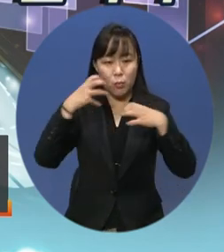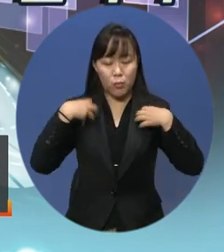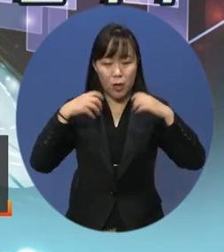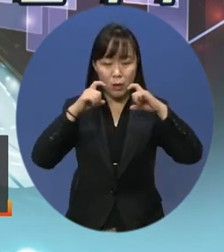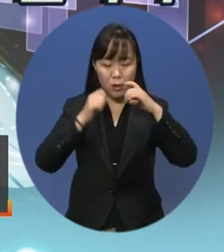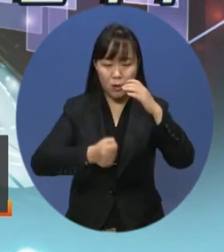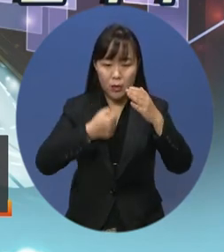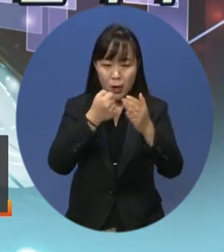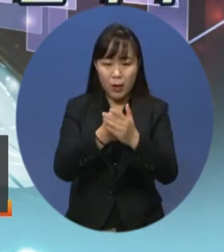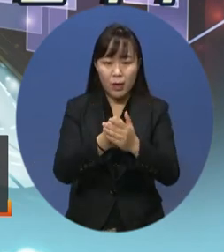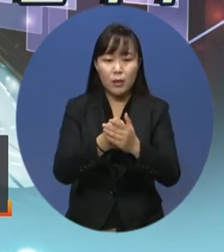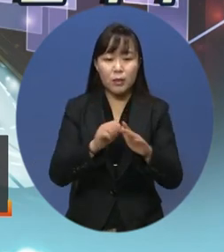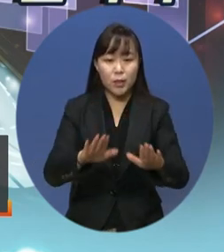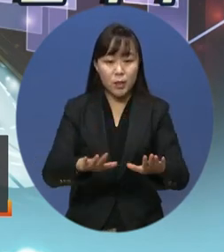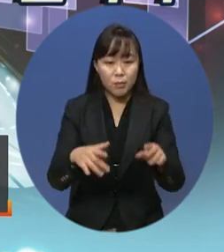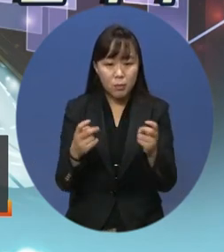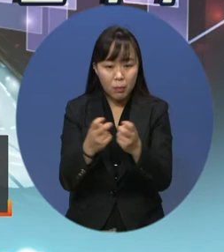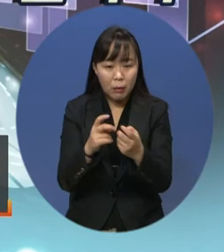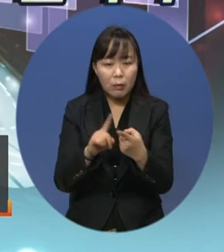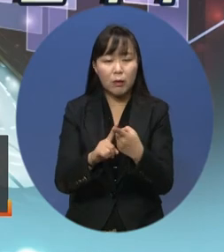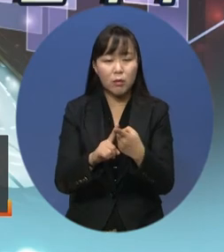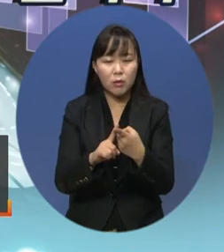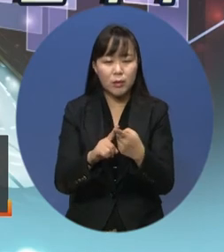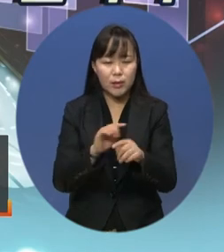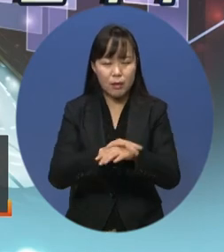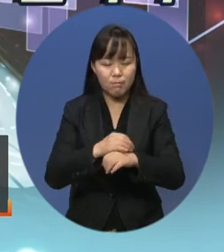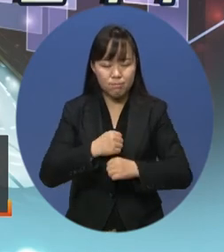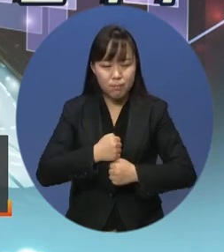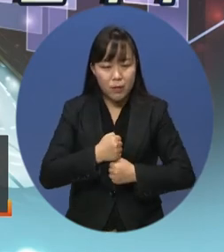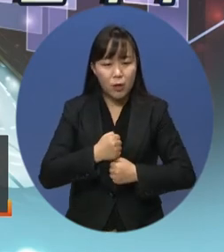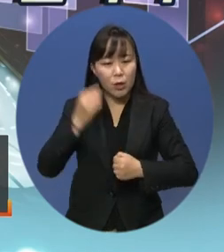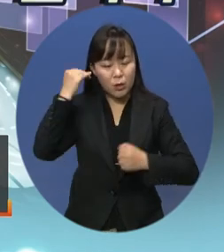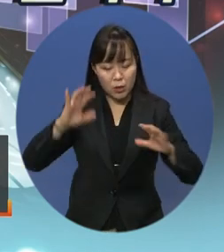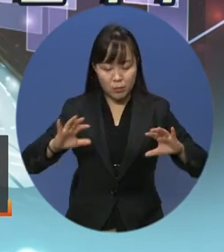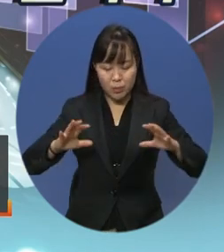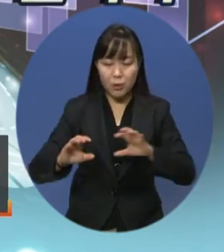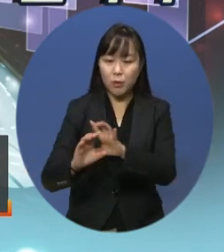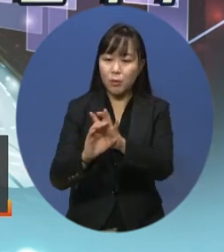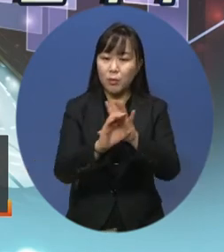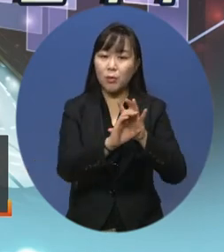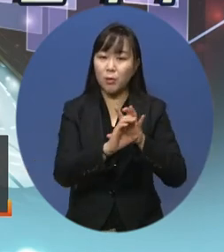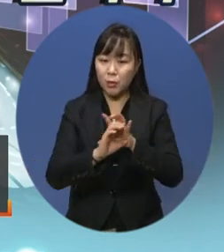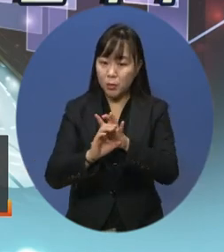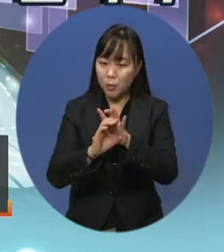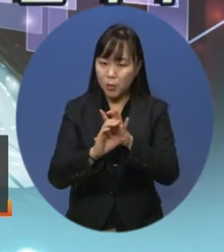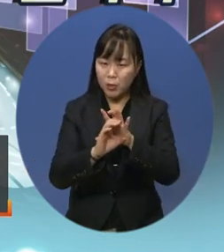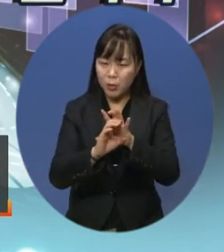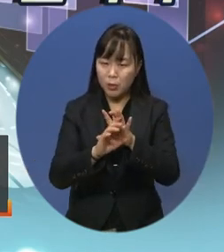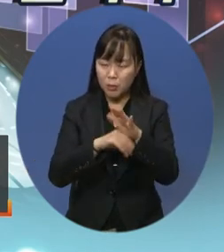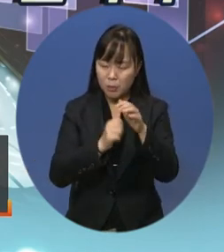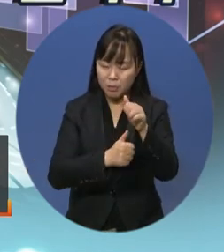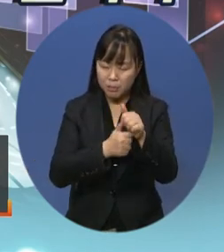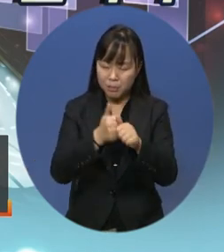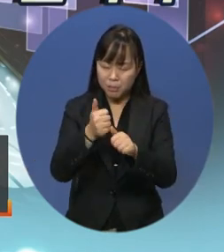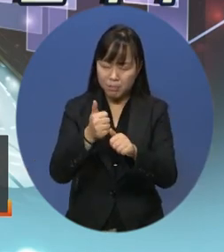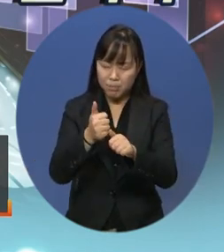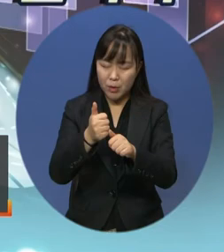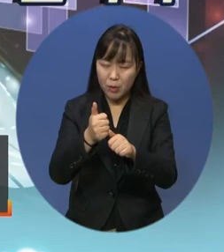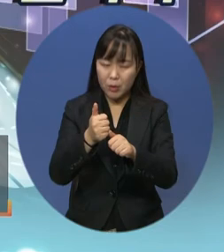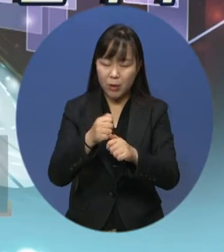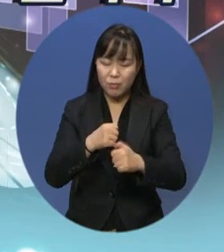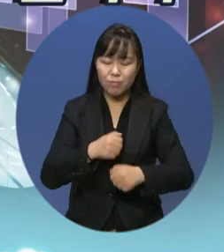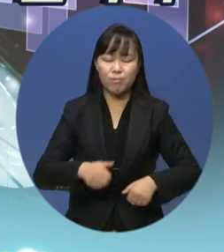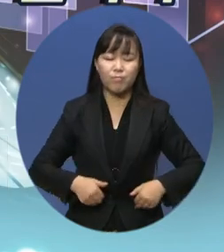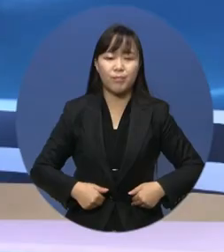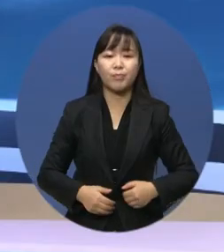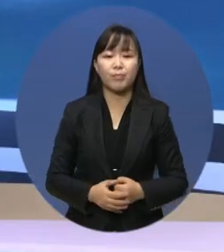내린 비상방역조치를 철저히 지켜서 대한민국을 코로나로부터 지켜야